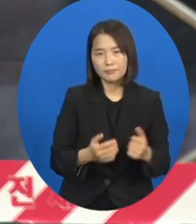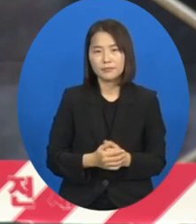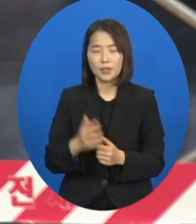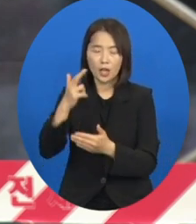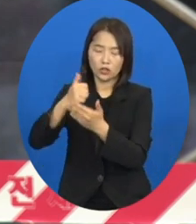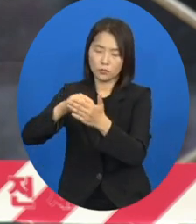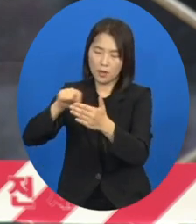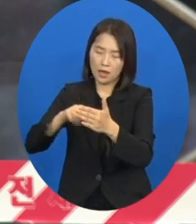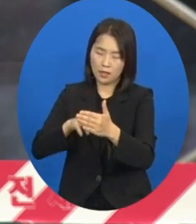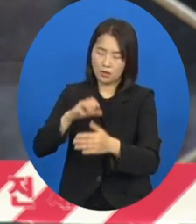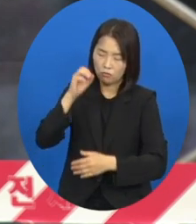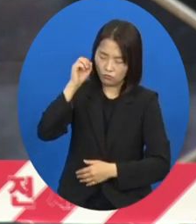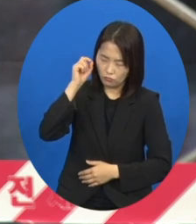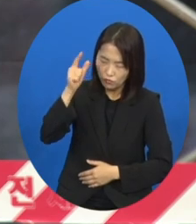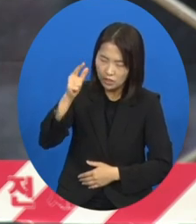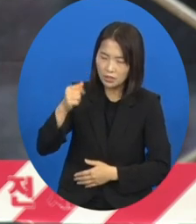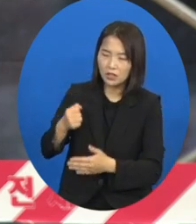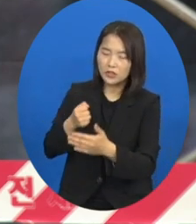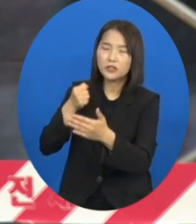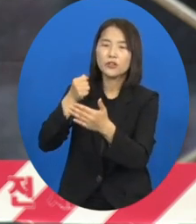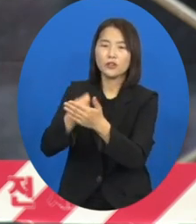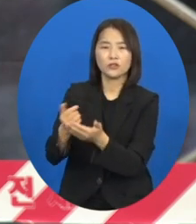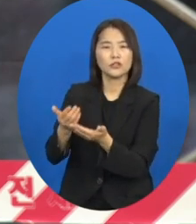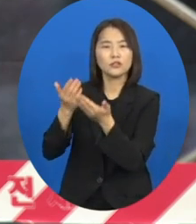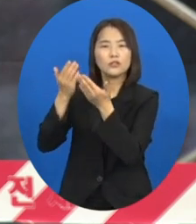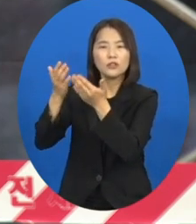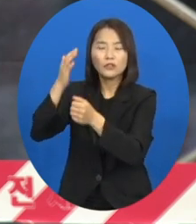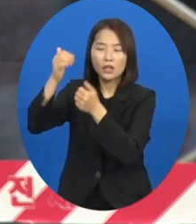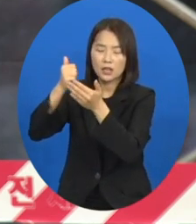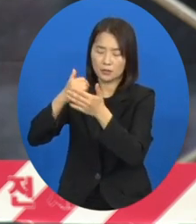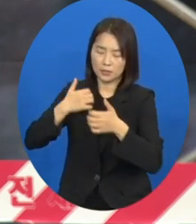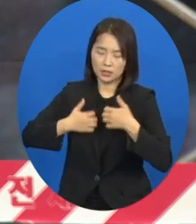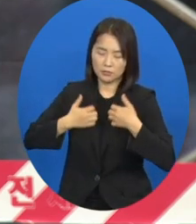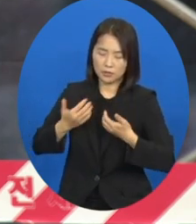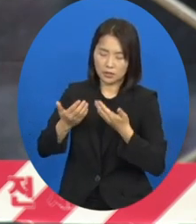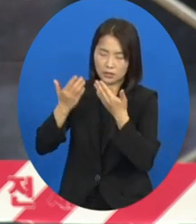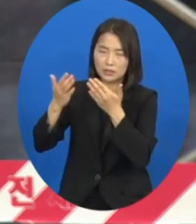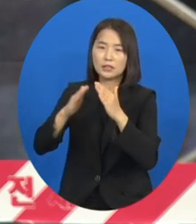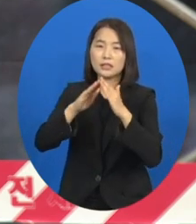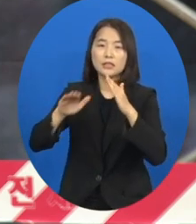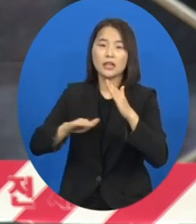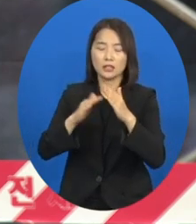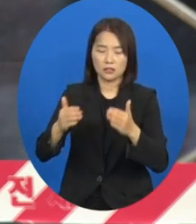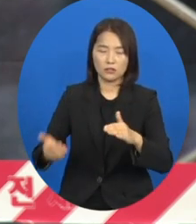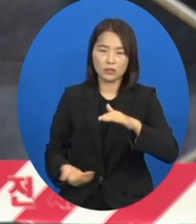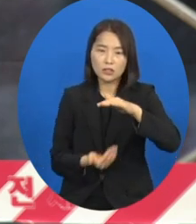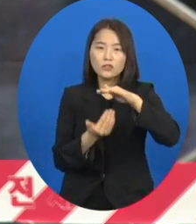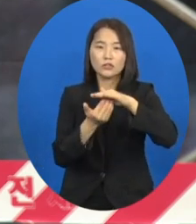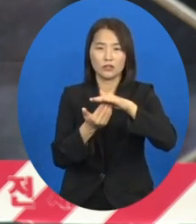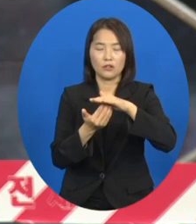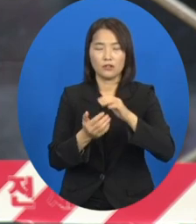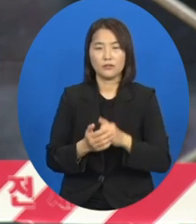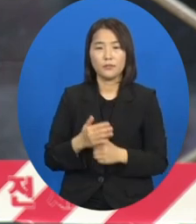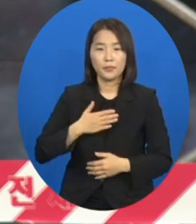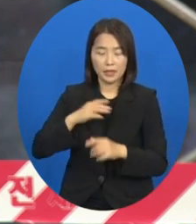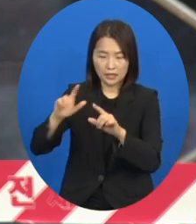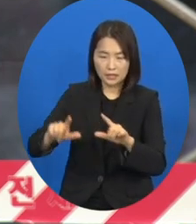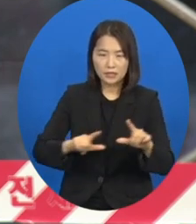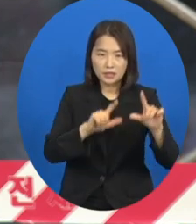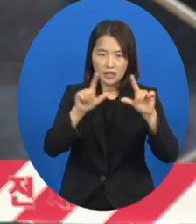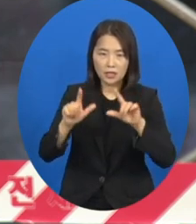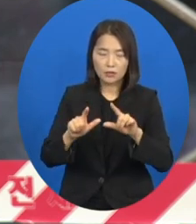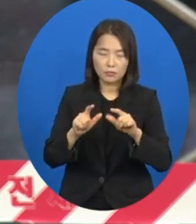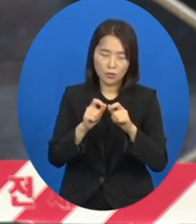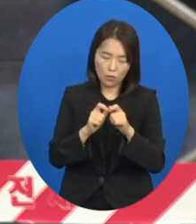주님 안에서 위대한 결정을 해서 하나님을 기쁘시게 하는 가정을 이루는 것, 내 삶의 긴 여정